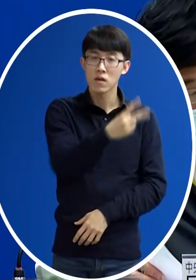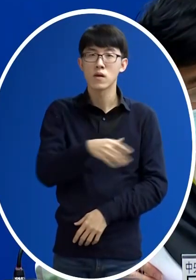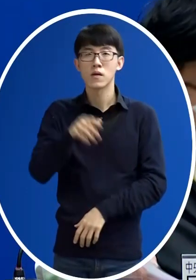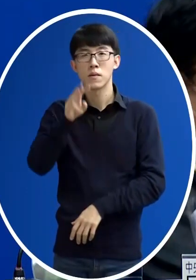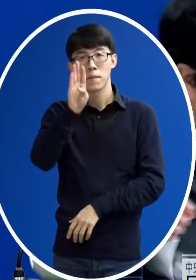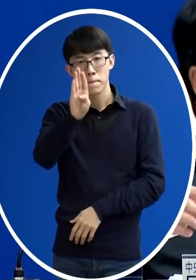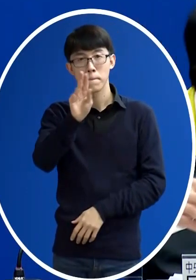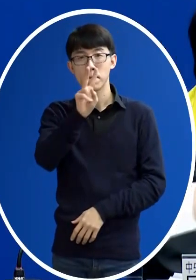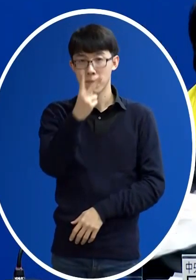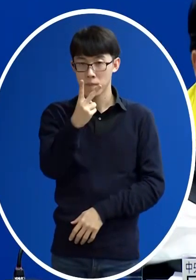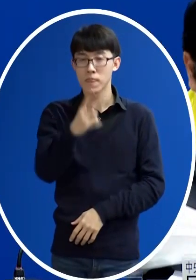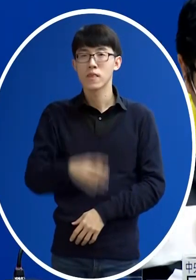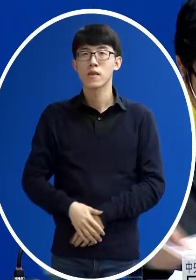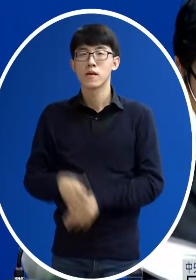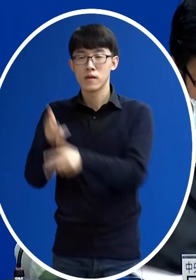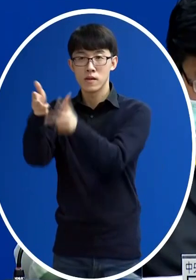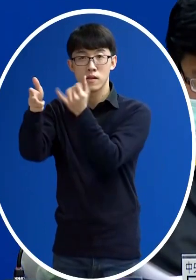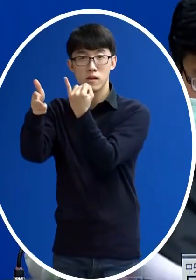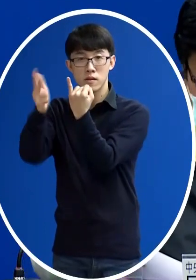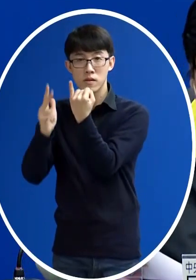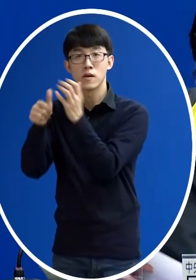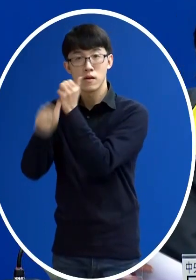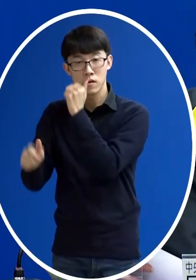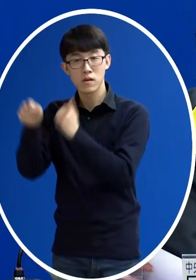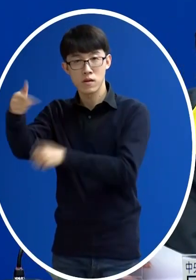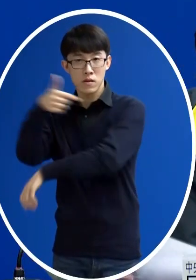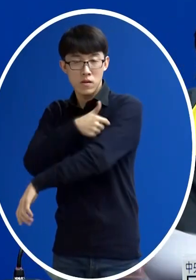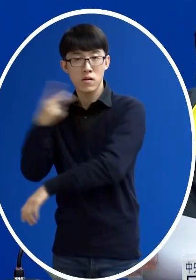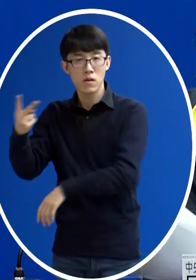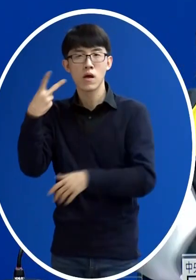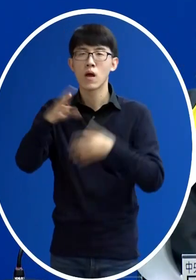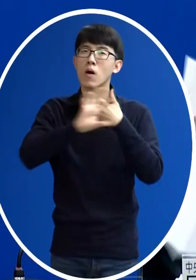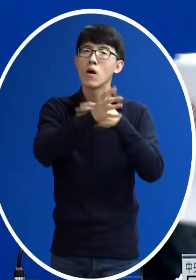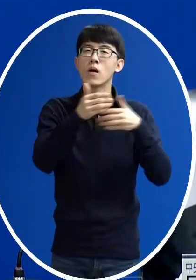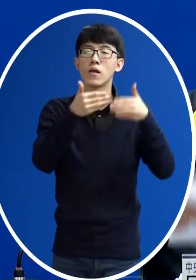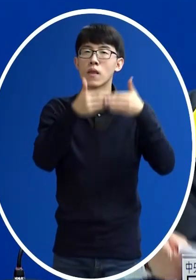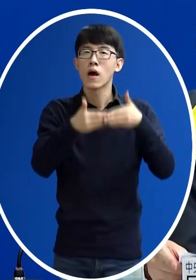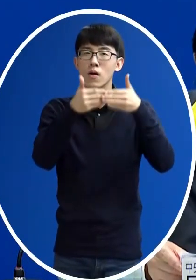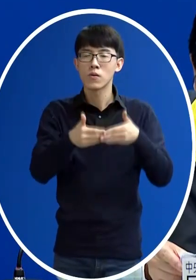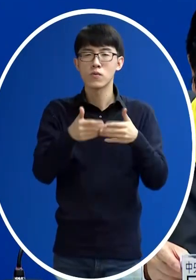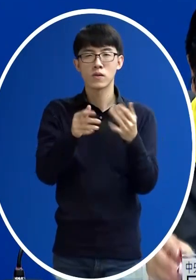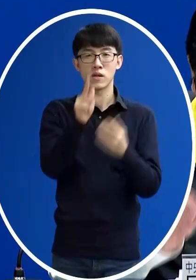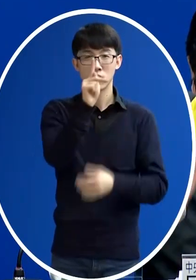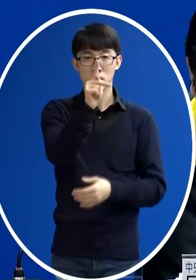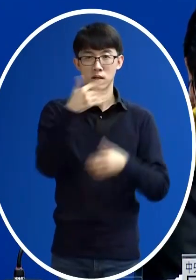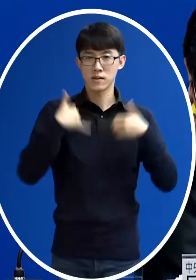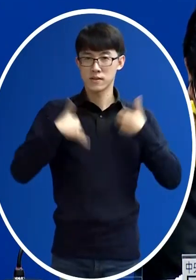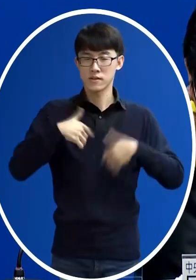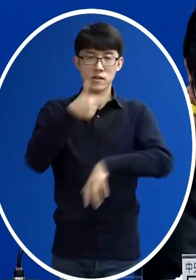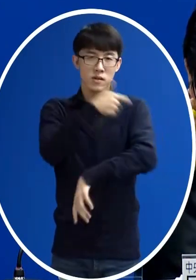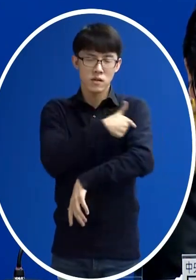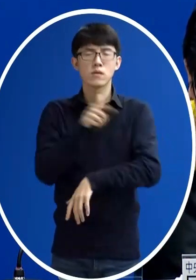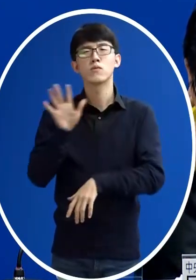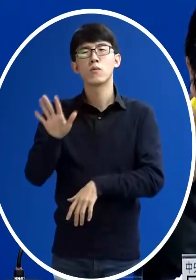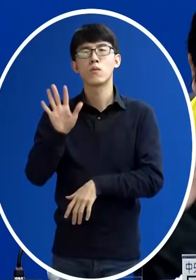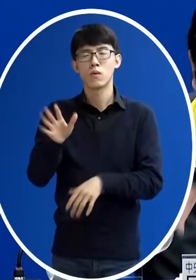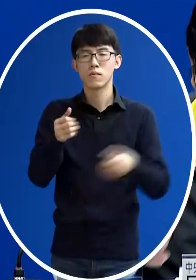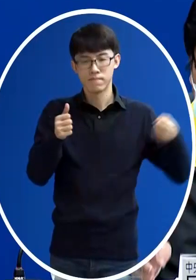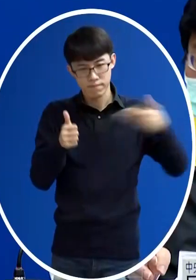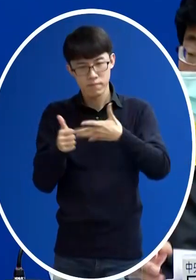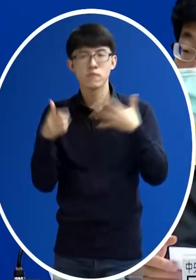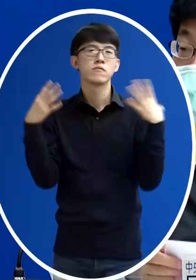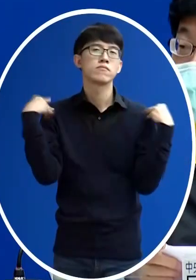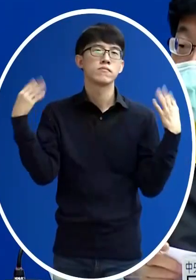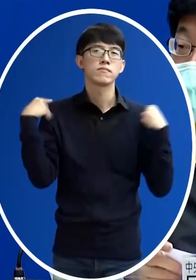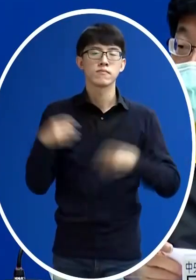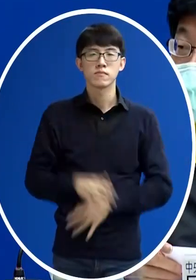2剂、胶生1剂哈，那也有接种科兴的疫苗。那另外这边跟大家再报告